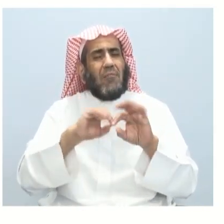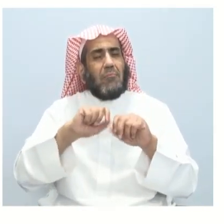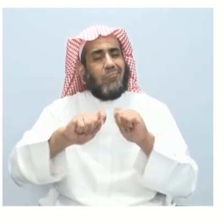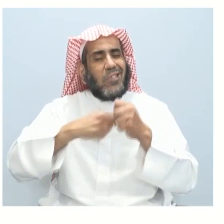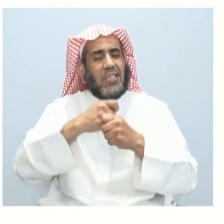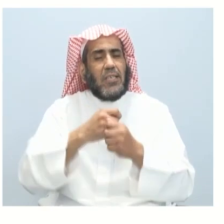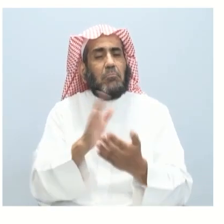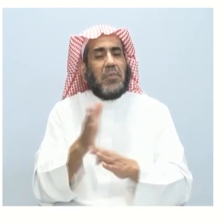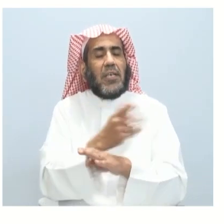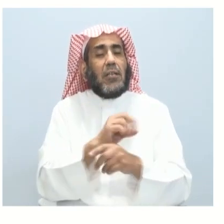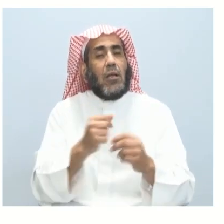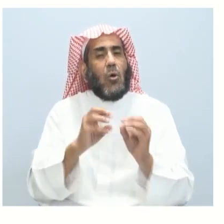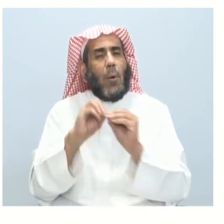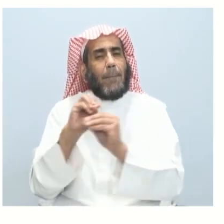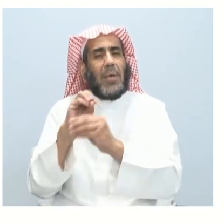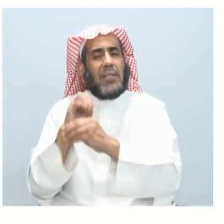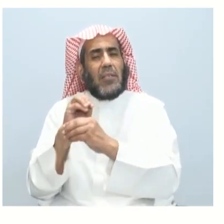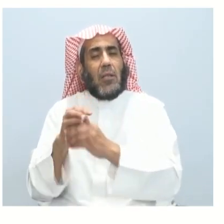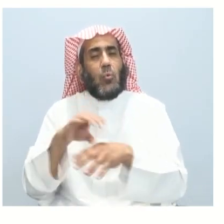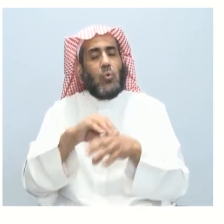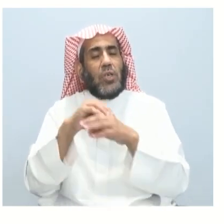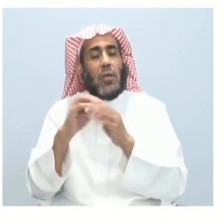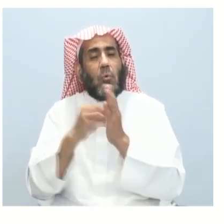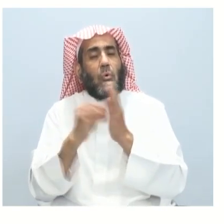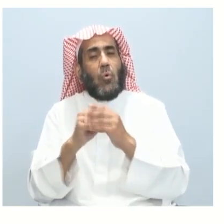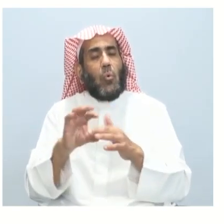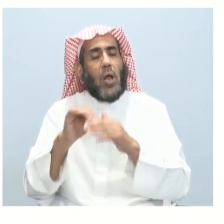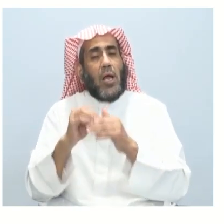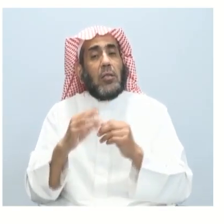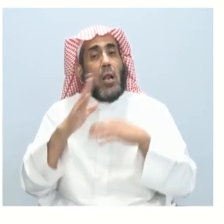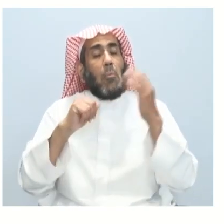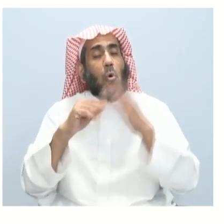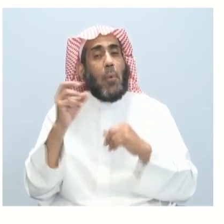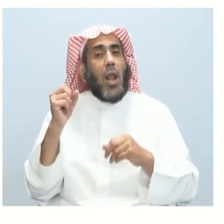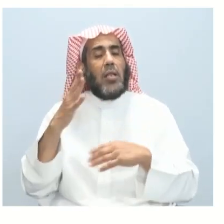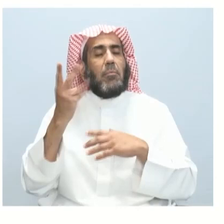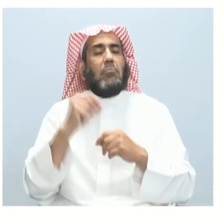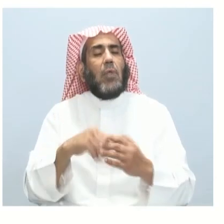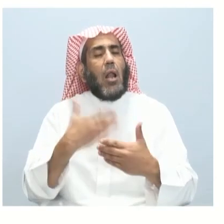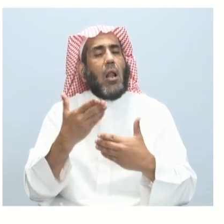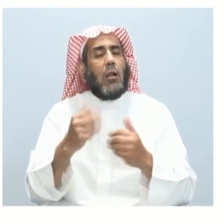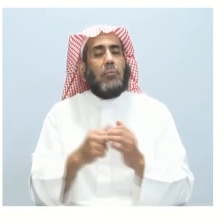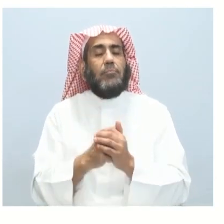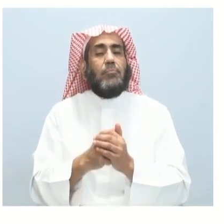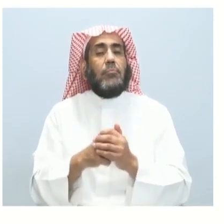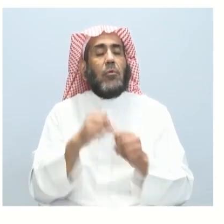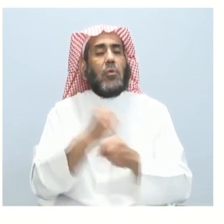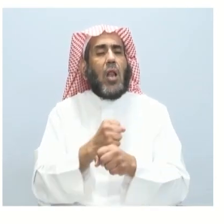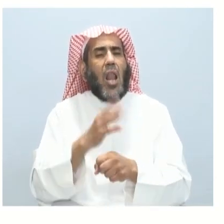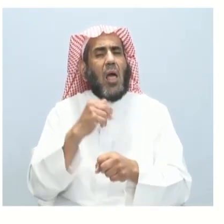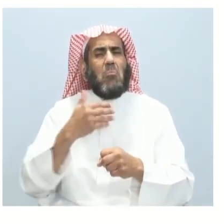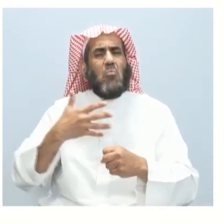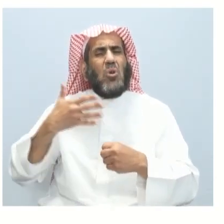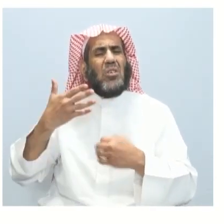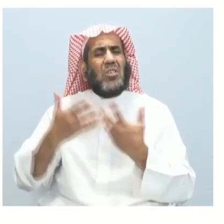وتصحيح مساره الادبي واسداء بعض التوجيه الموضوعي له ورعايه الموهبه الادبيه كذلك لعل بعد هذه الوظيفه لم يشتكي بعض